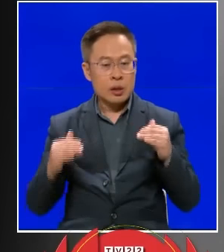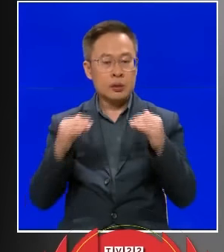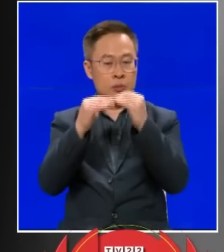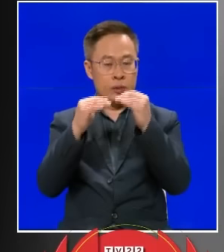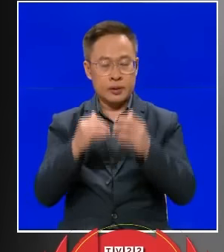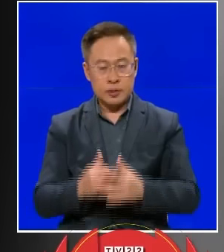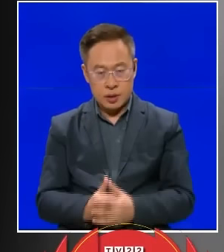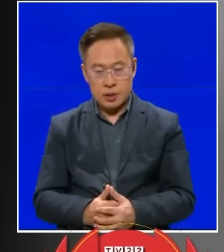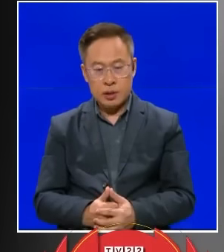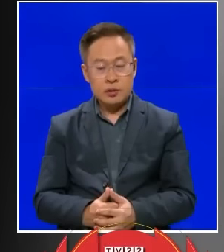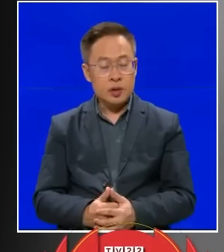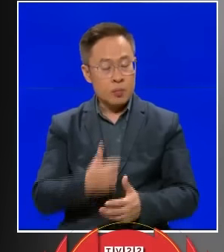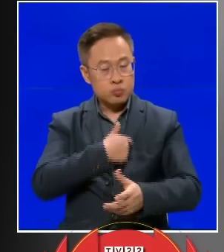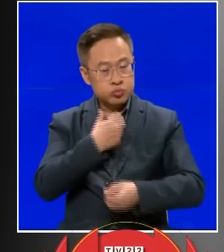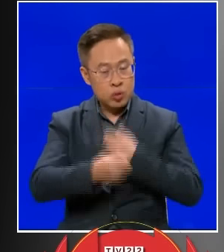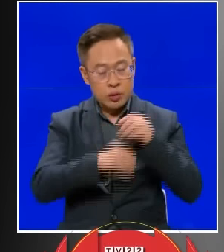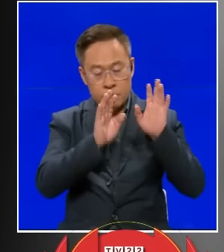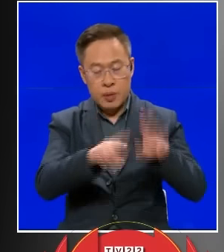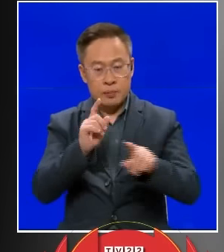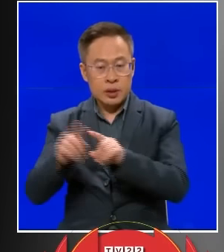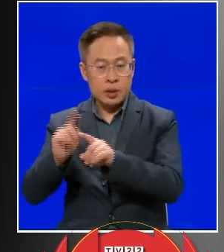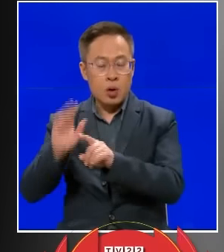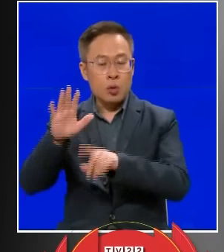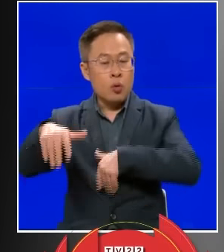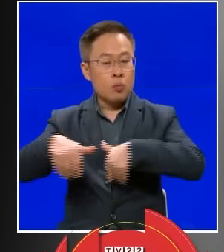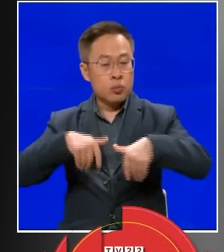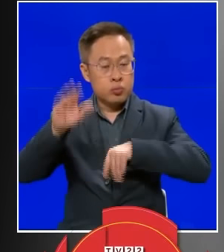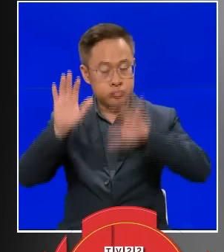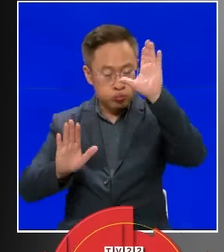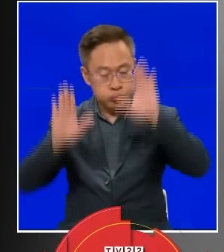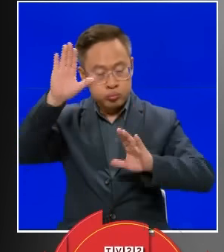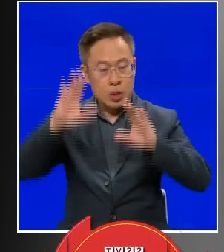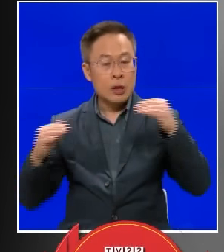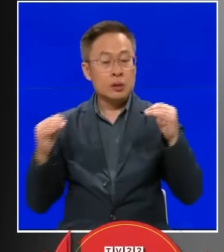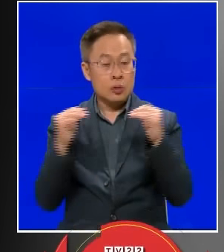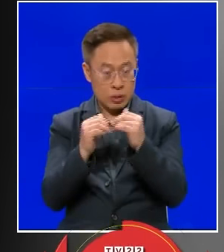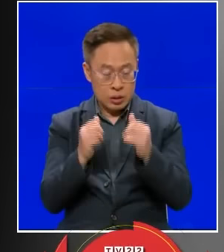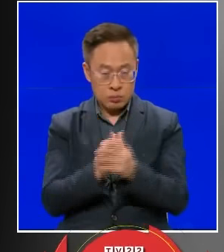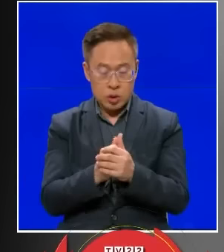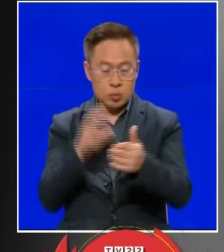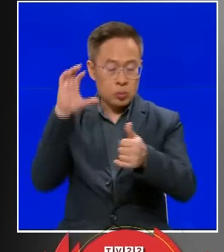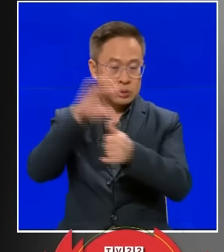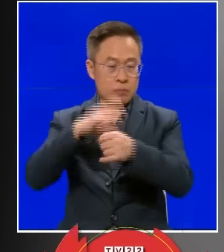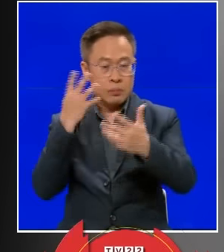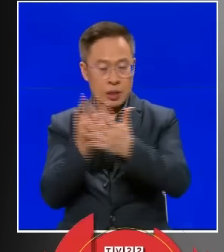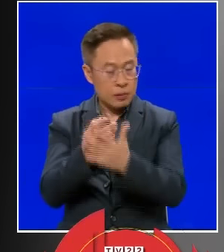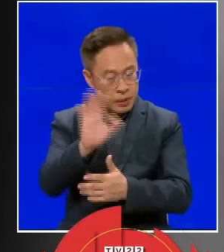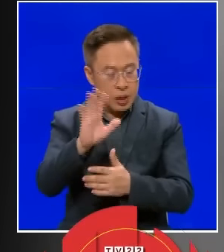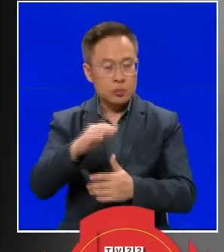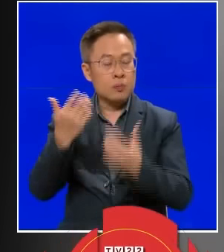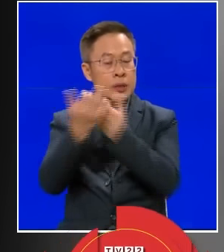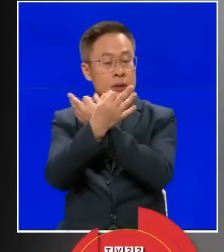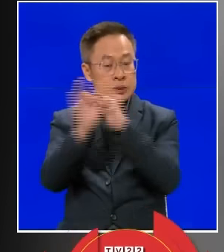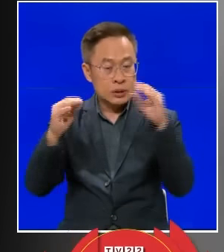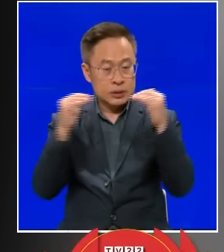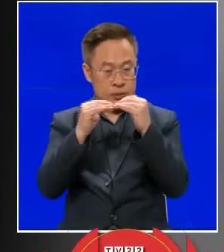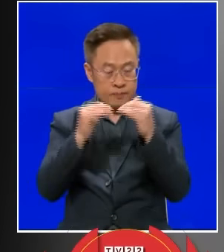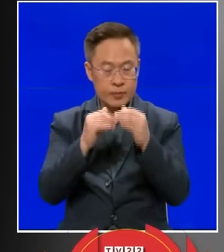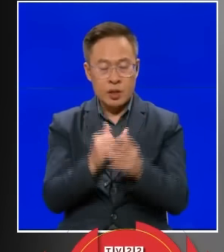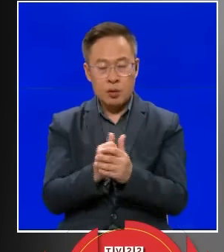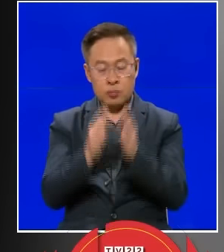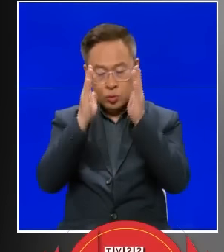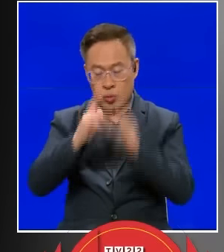คำถามและวิพากษ์วิจารณ์ต่อความเป็นไปในระบอบการเมืองได้โดยไม่นำมาซึ่งการจำกัดสิทธิ์เสรีภาพฤทรอนความ